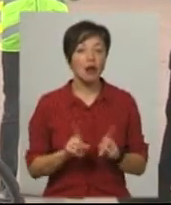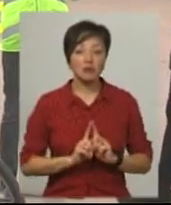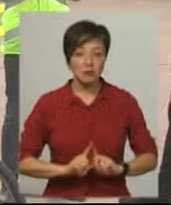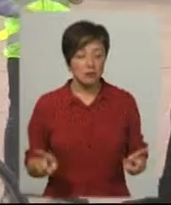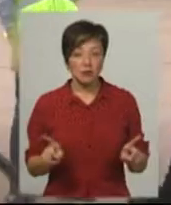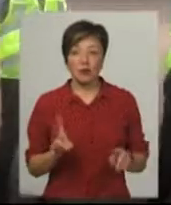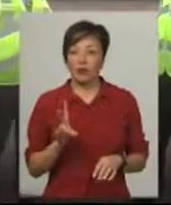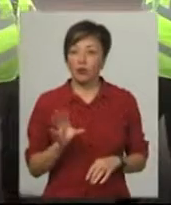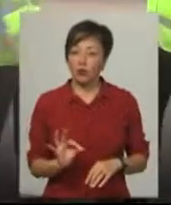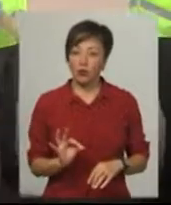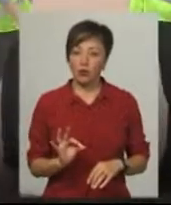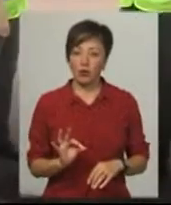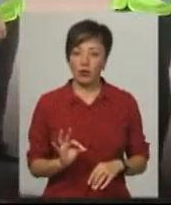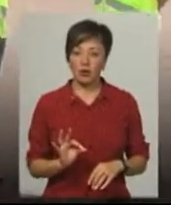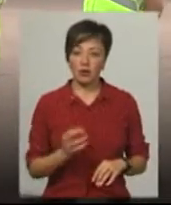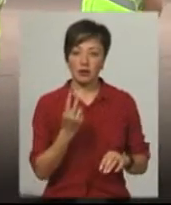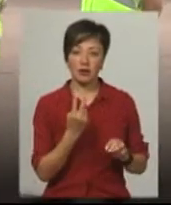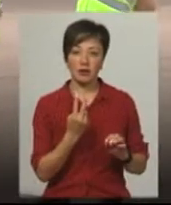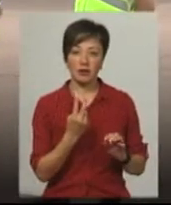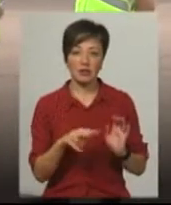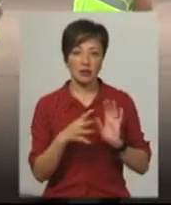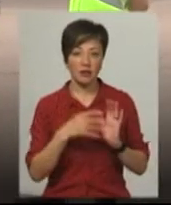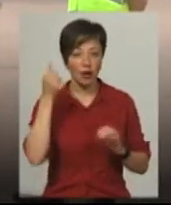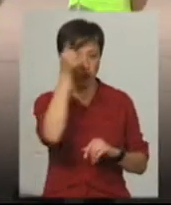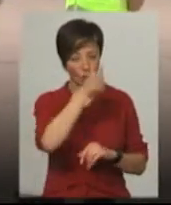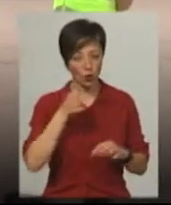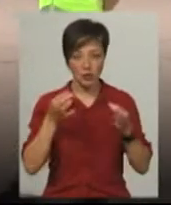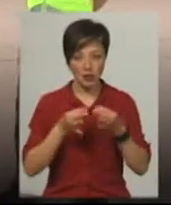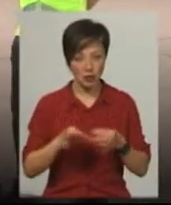але на 29-му році незалежності